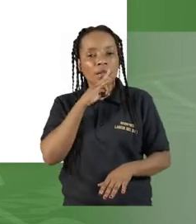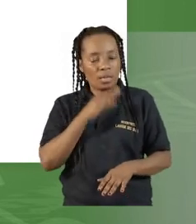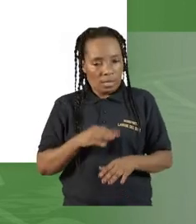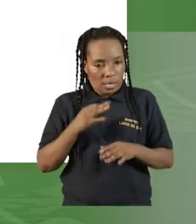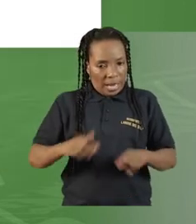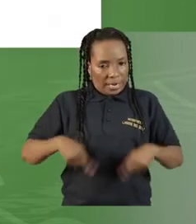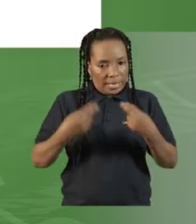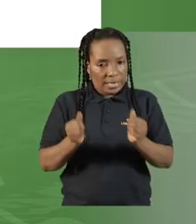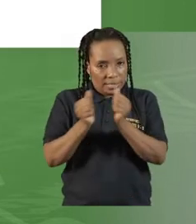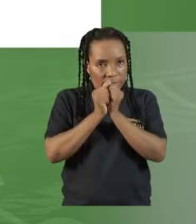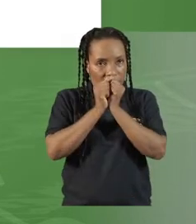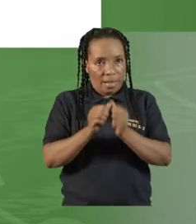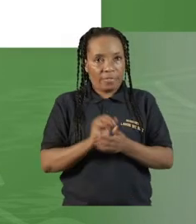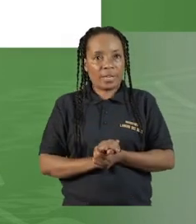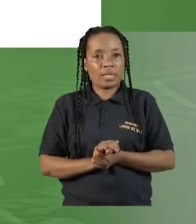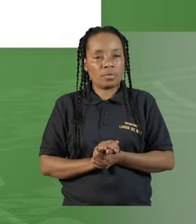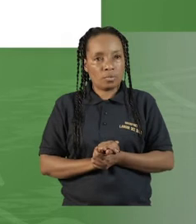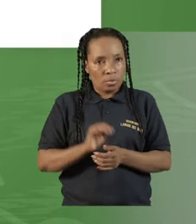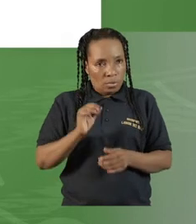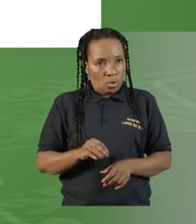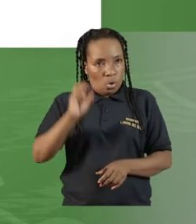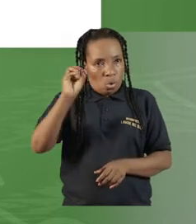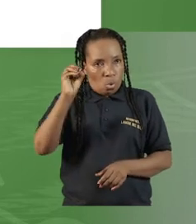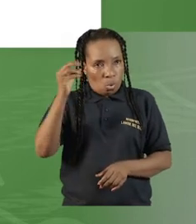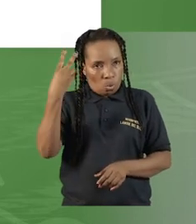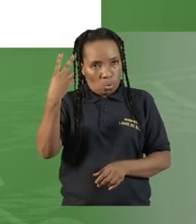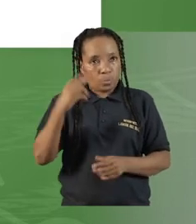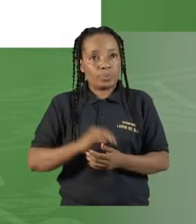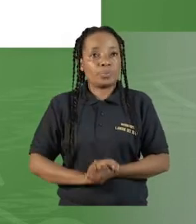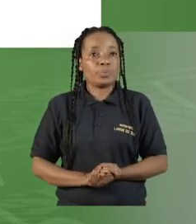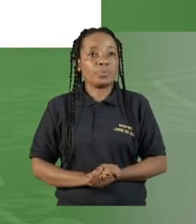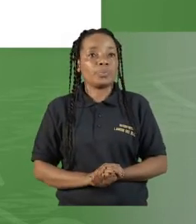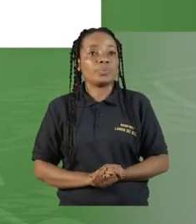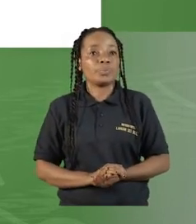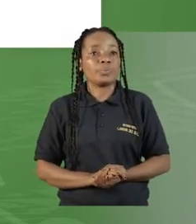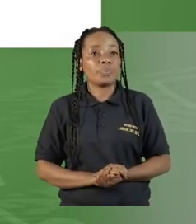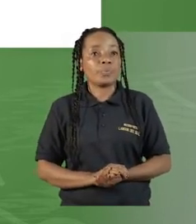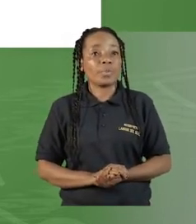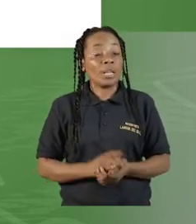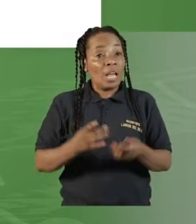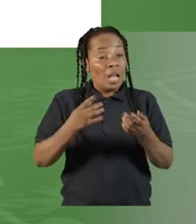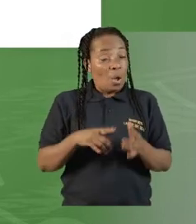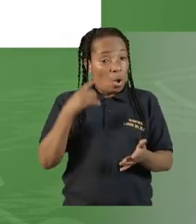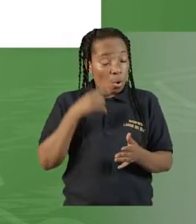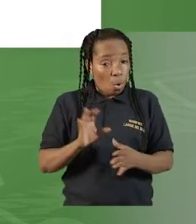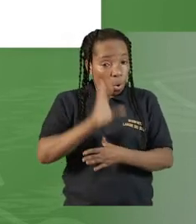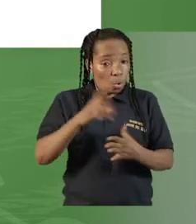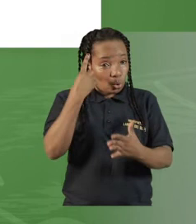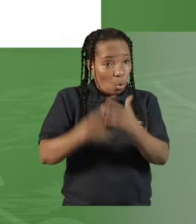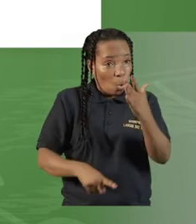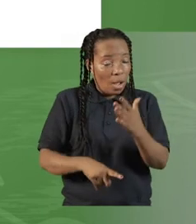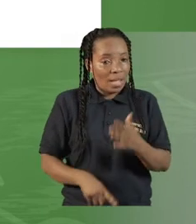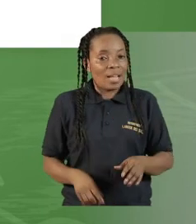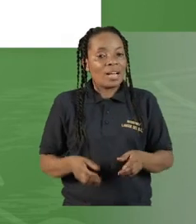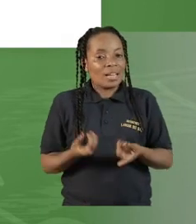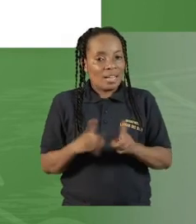En conclusion, retenons que lorsque le fer est exposé pendant une période suffisamment